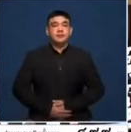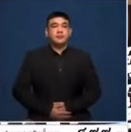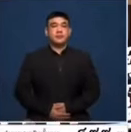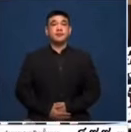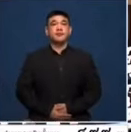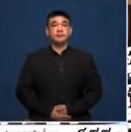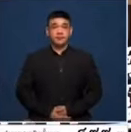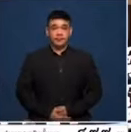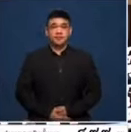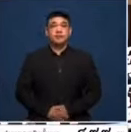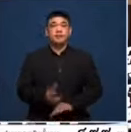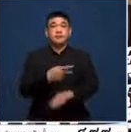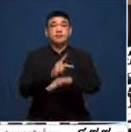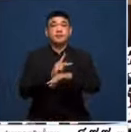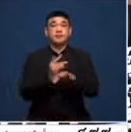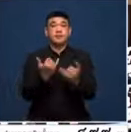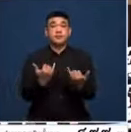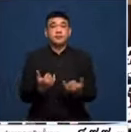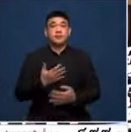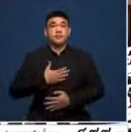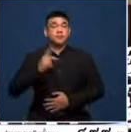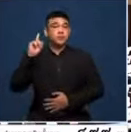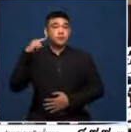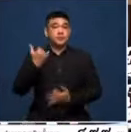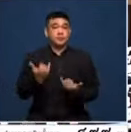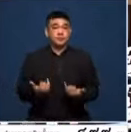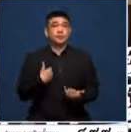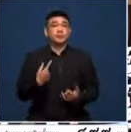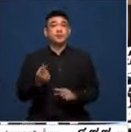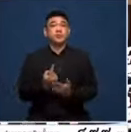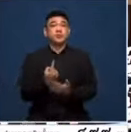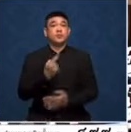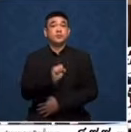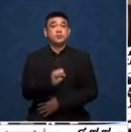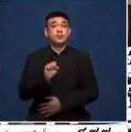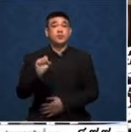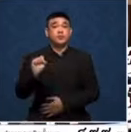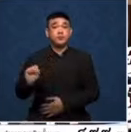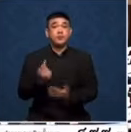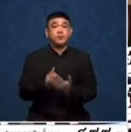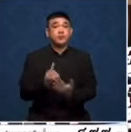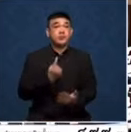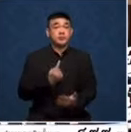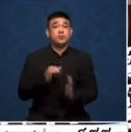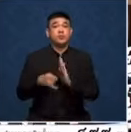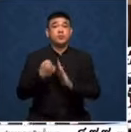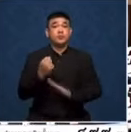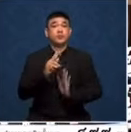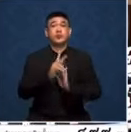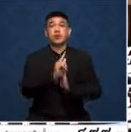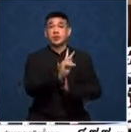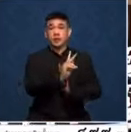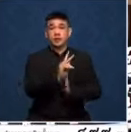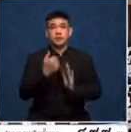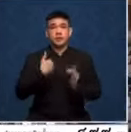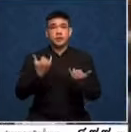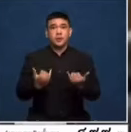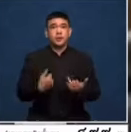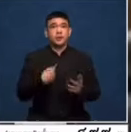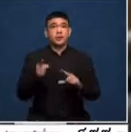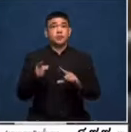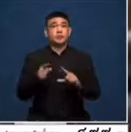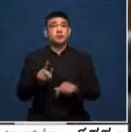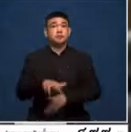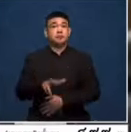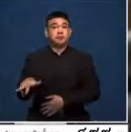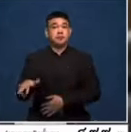เรียนท่านประธานที่เคารพค่ะดิฉันสรัตน์สนันอนุพรสมาชิกสภาผู้แทนราษฎรจังหวัดขอนแก่นเขต9พรรคเพื่อไทย